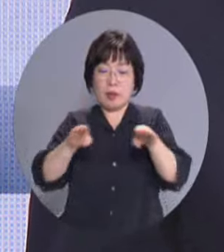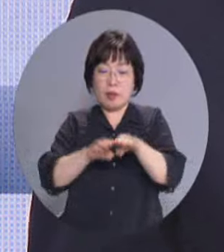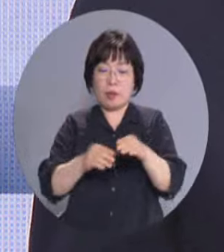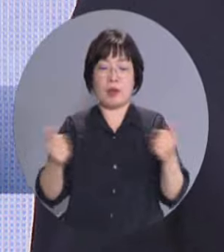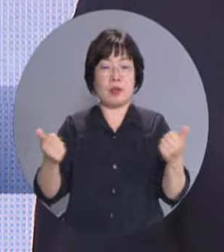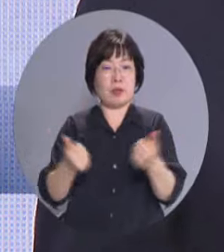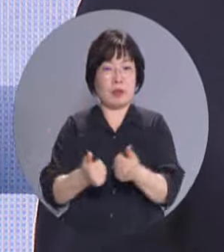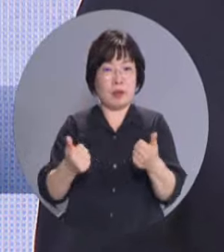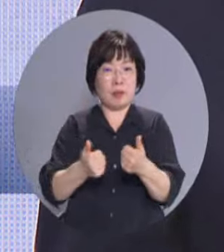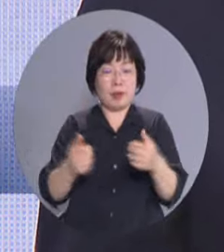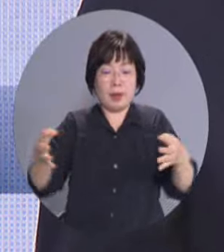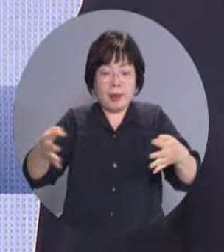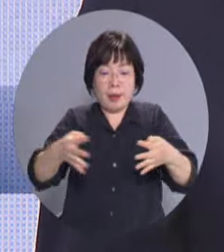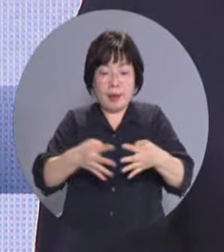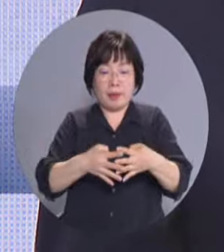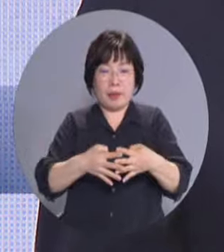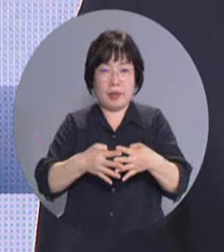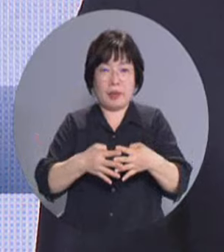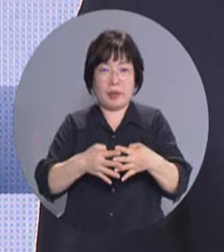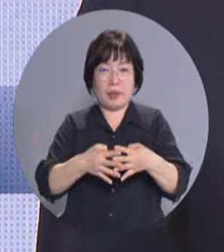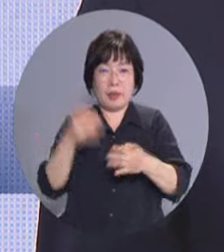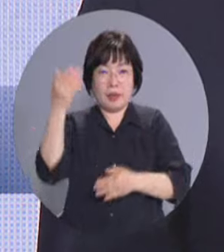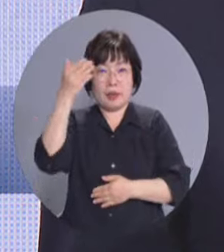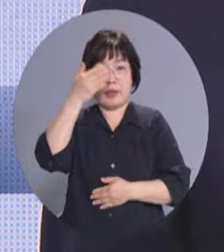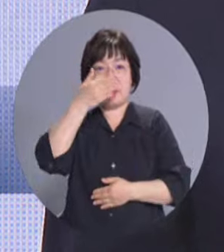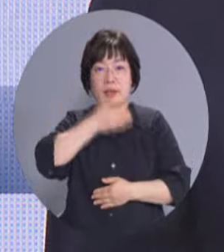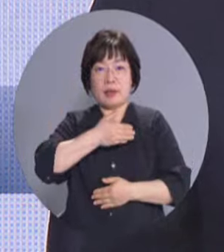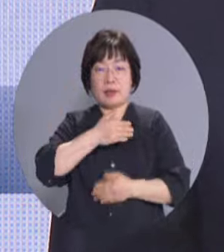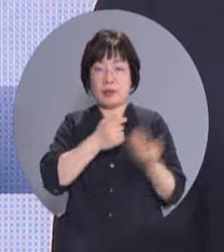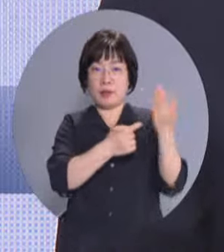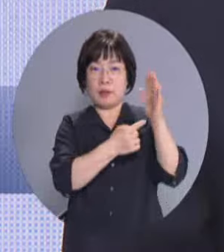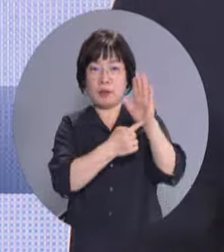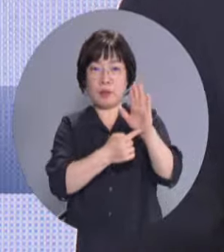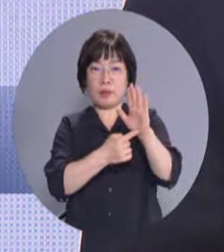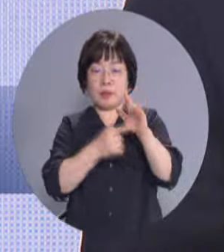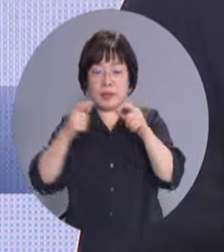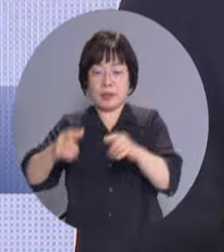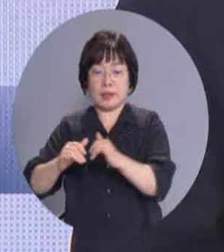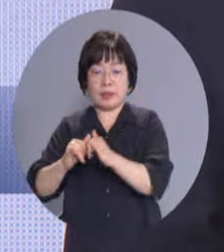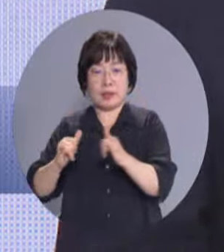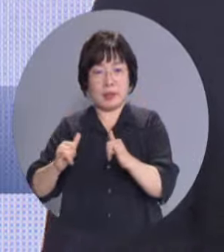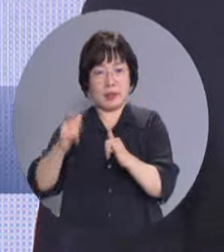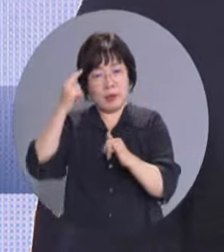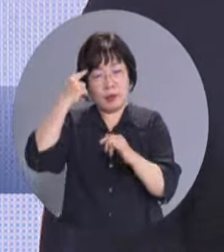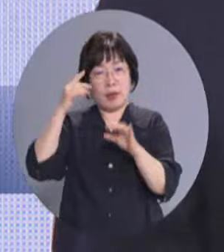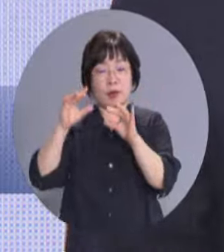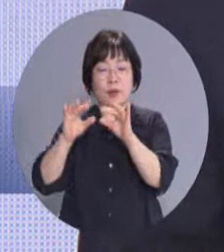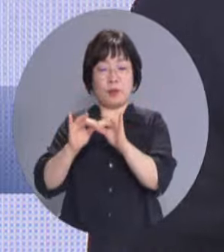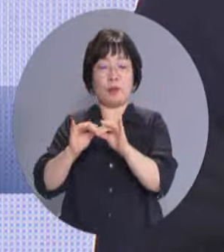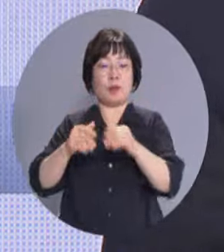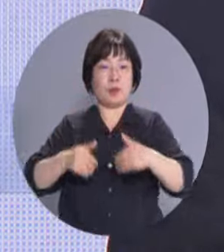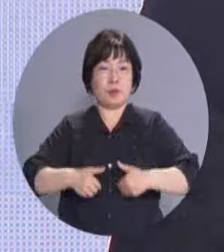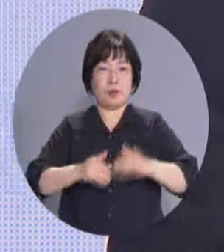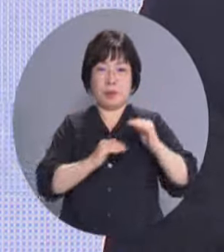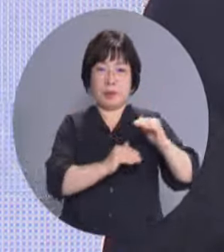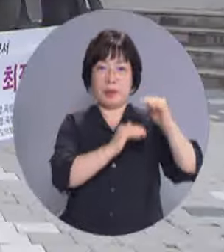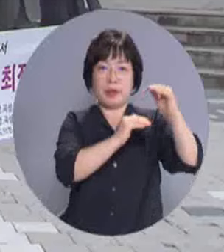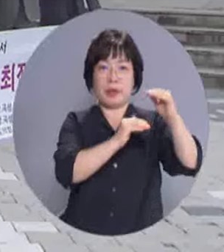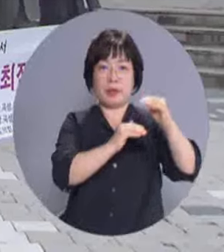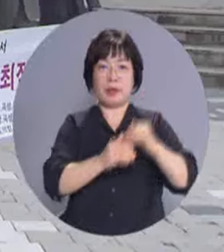비와 합의를 거친 후 투명하게 공개하고 도민들의 동의를 얻어